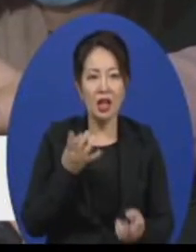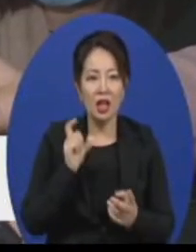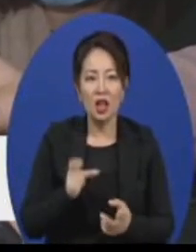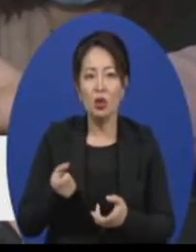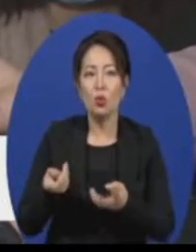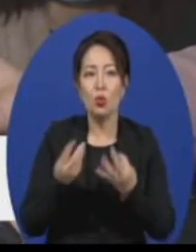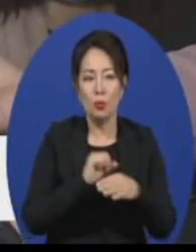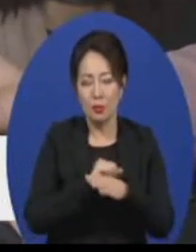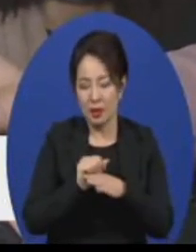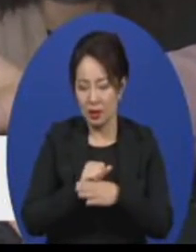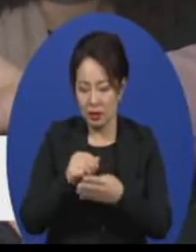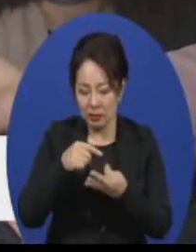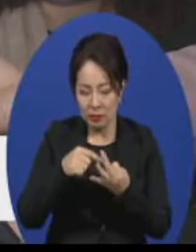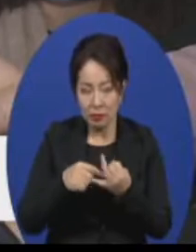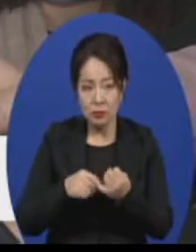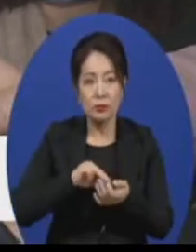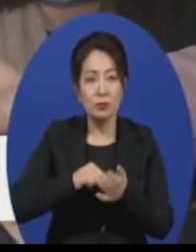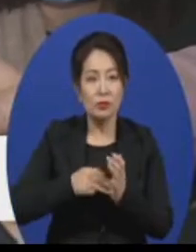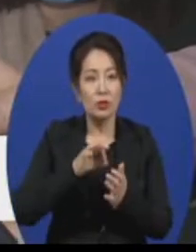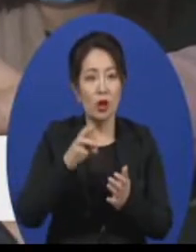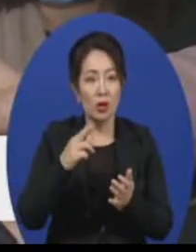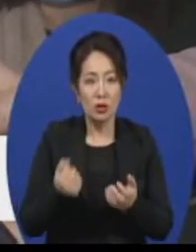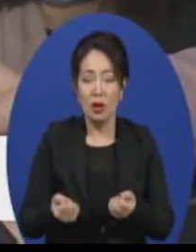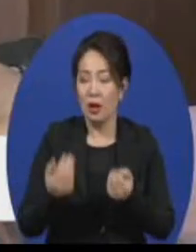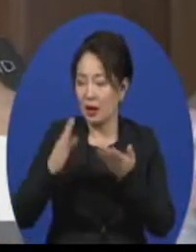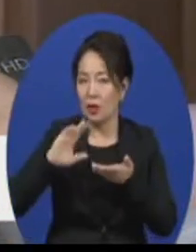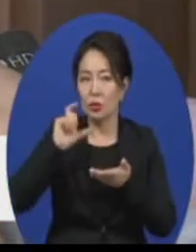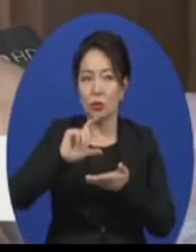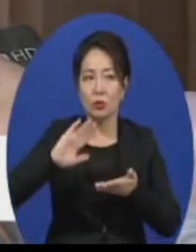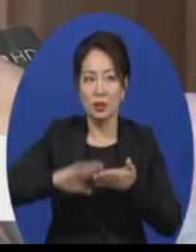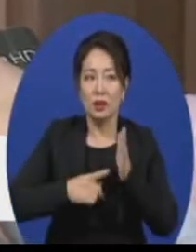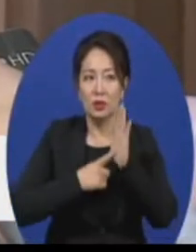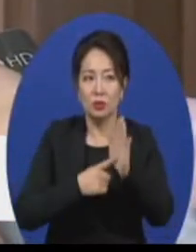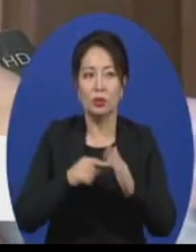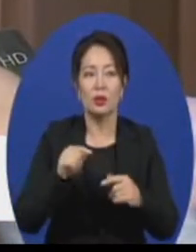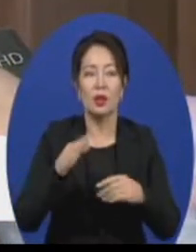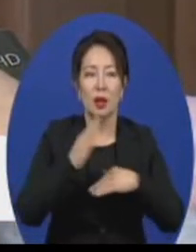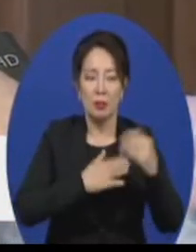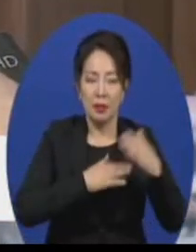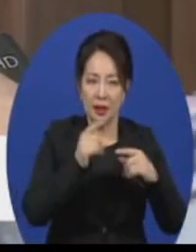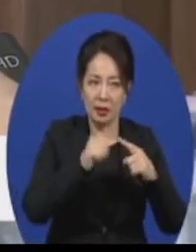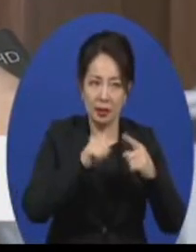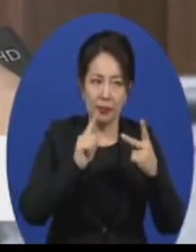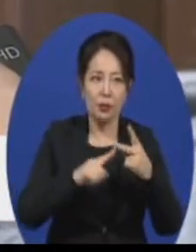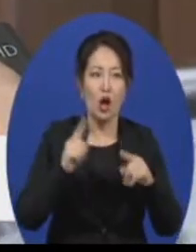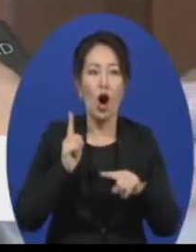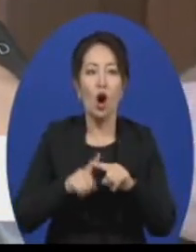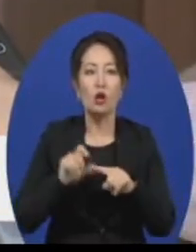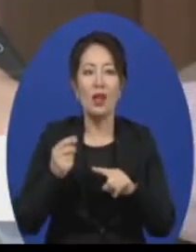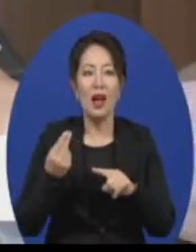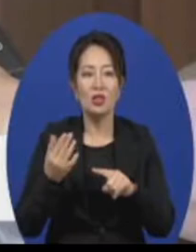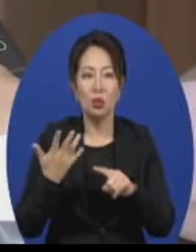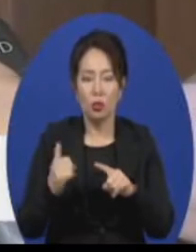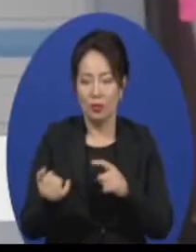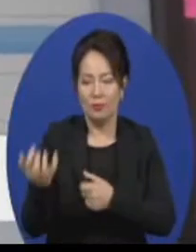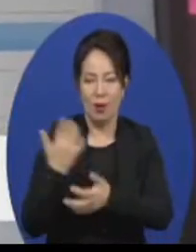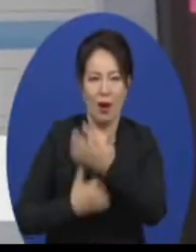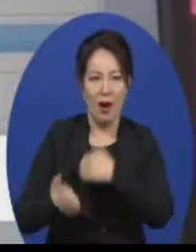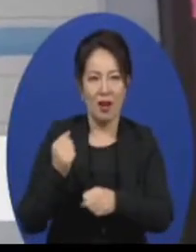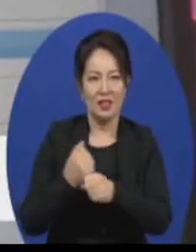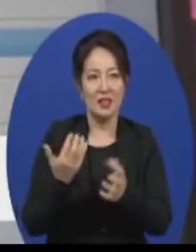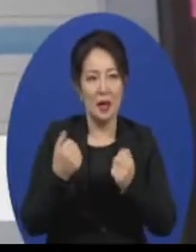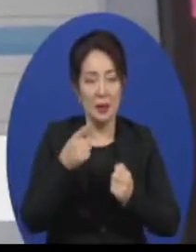вэ гэдэг тооцоолол олол гаргаж одоо нийтэд бас танилцуулна. Барилгын салбар болон хөдөө аж ахуйн салбар бол нэлээдгүй бас хүчтэй орж ирж байна